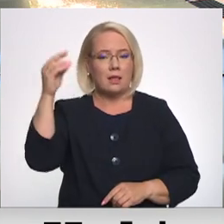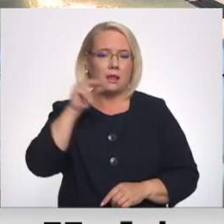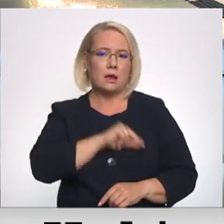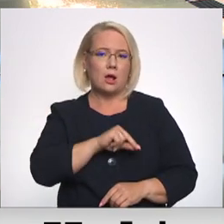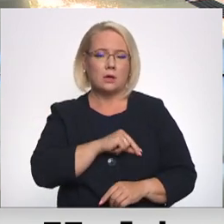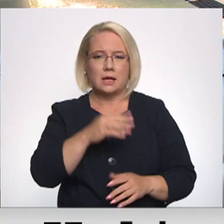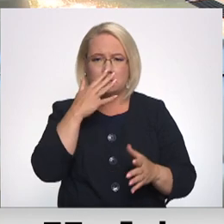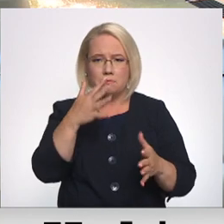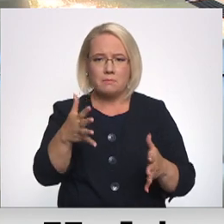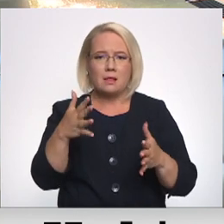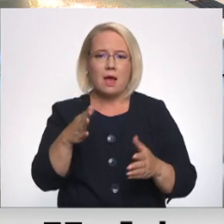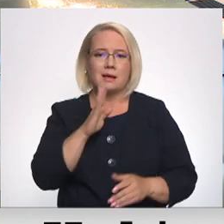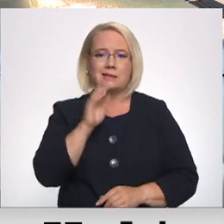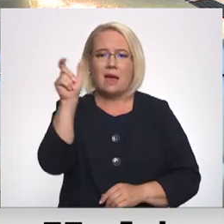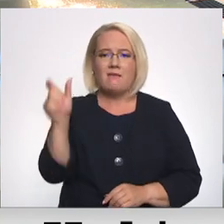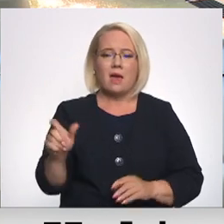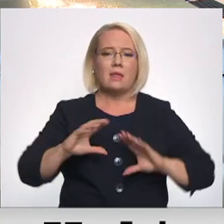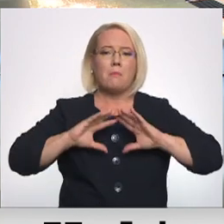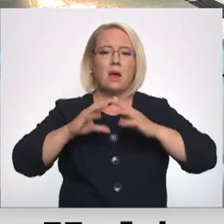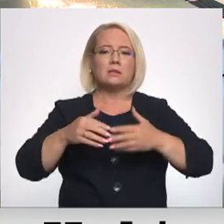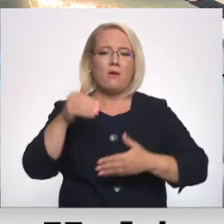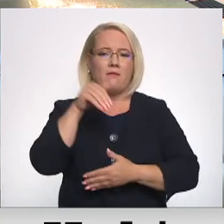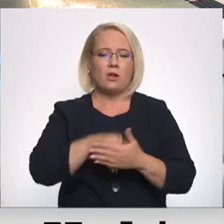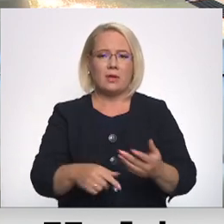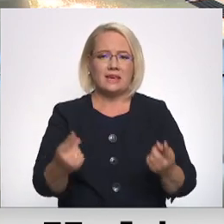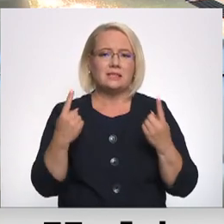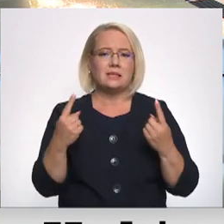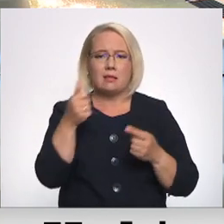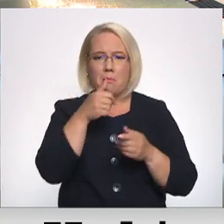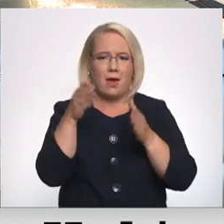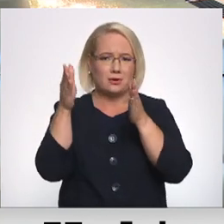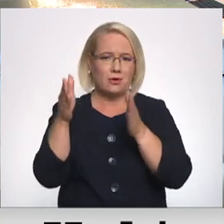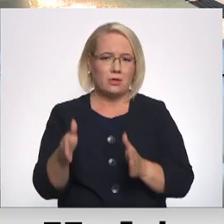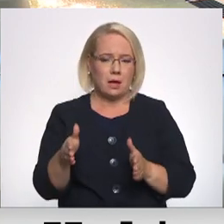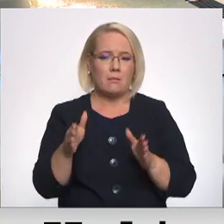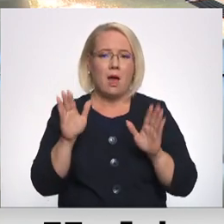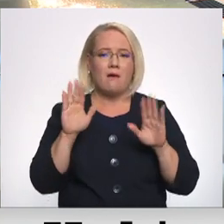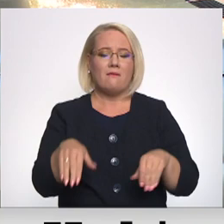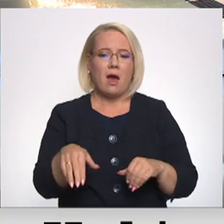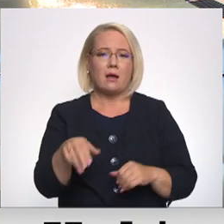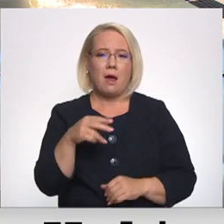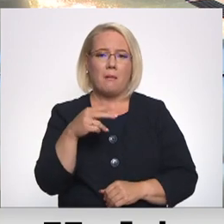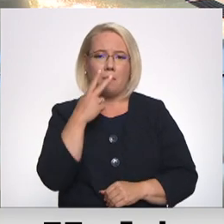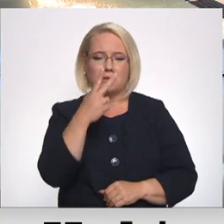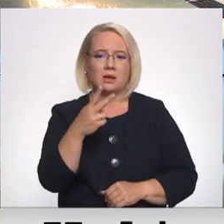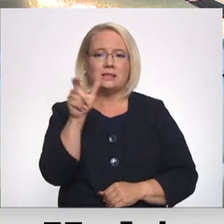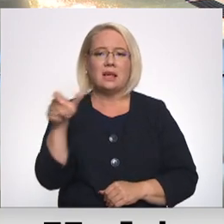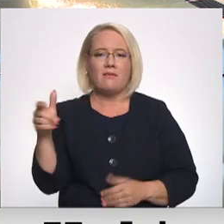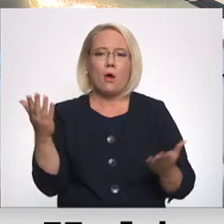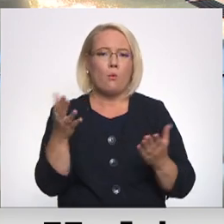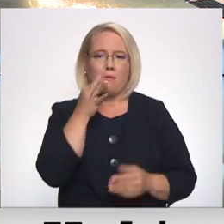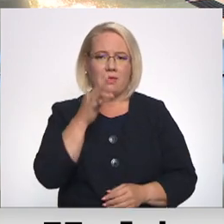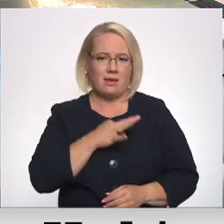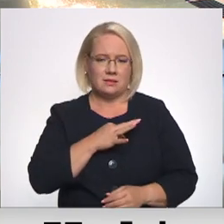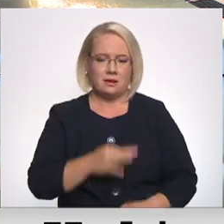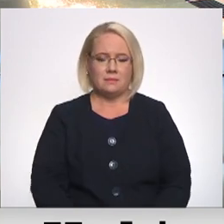kā spilgtāko sievieti pasaules vēsturē izcilu personību un varam ieskatīties, ko cilvēki mums šodien pavēstīja